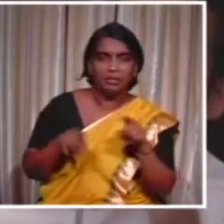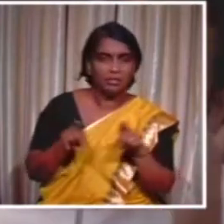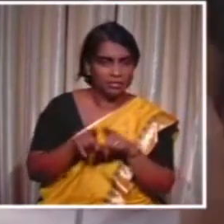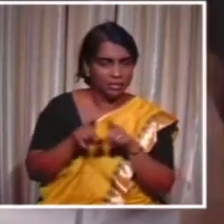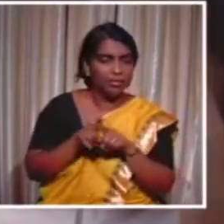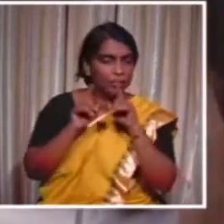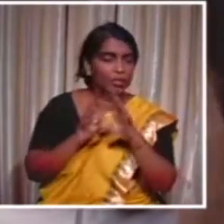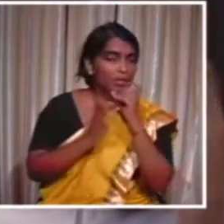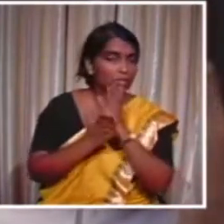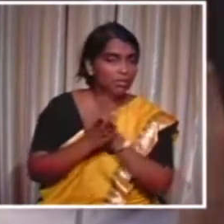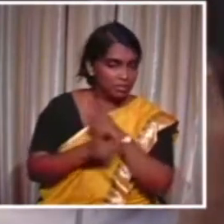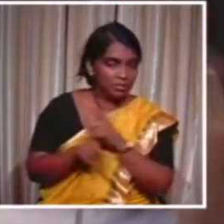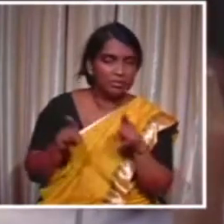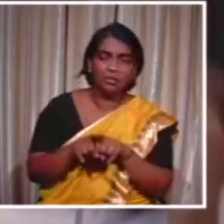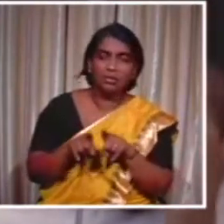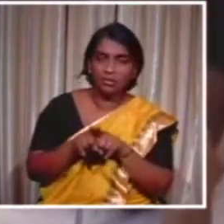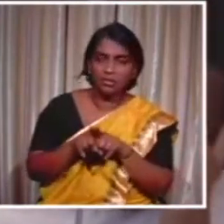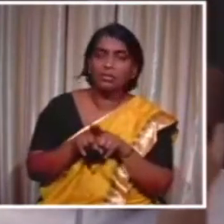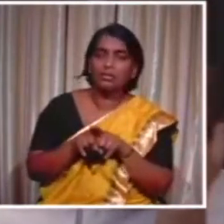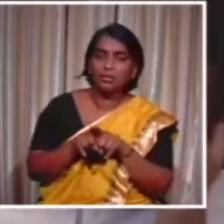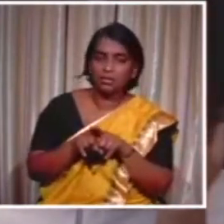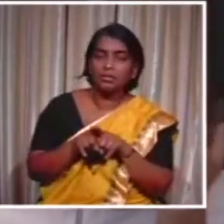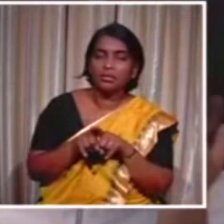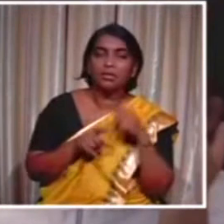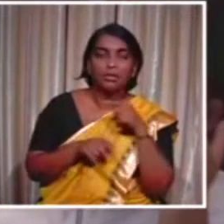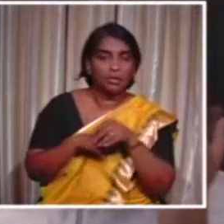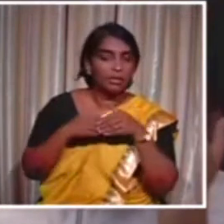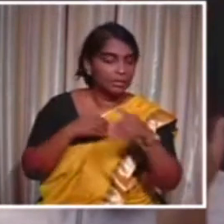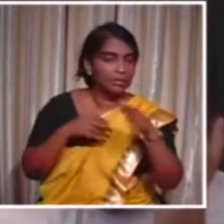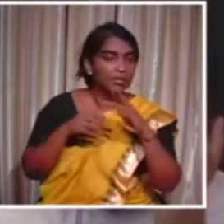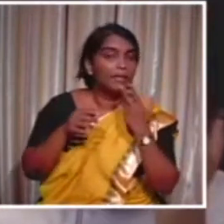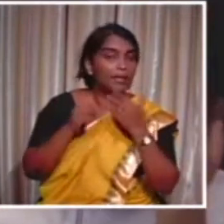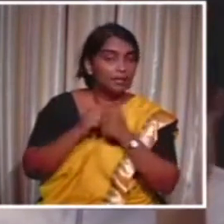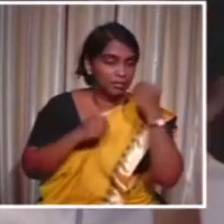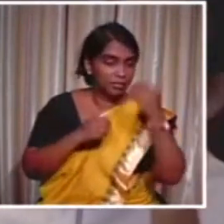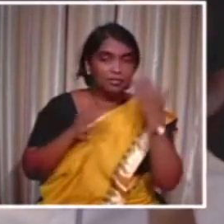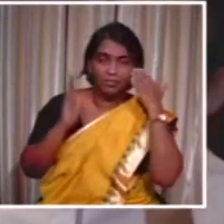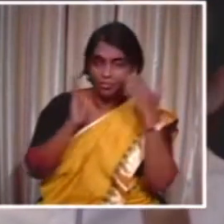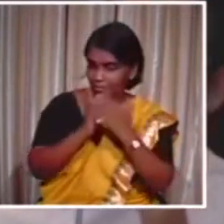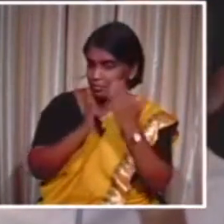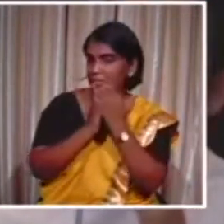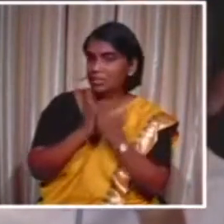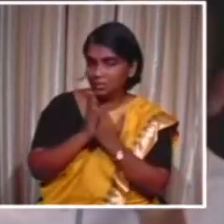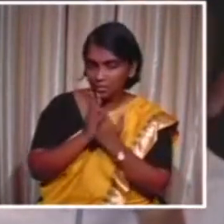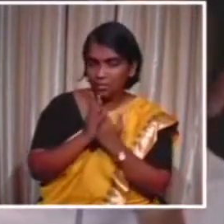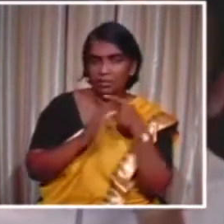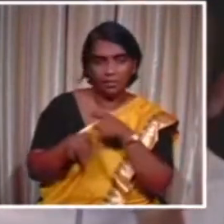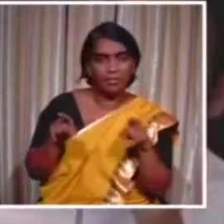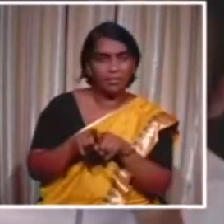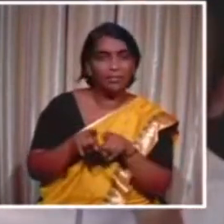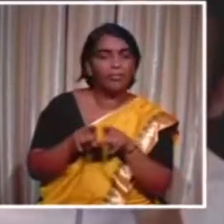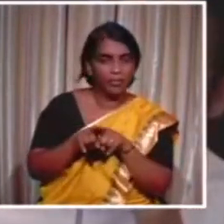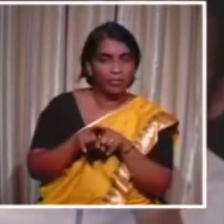wewasta wanua, parlemen tuh ya tulis itu una. Namun teka sadar, ayye, me desi obisi pahatamai, district